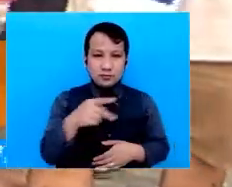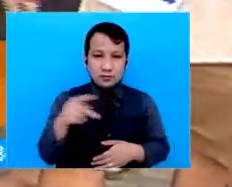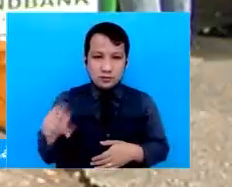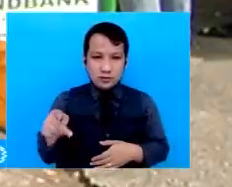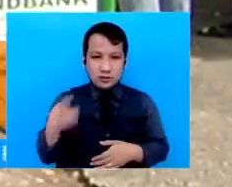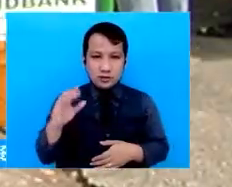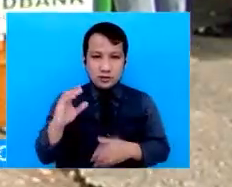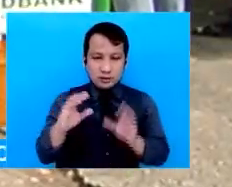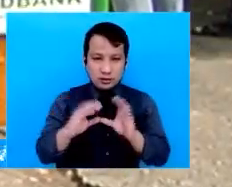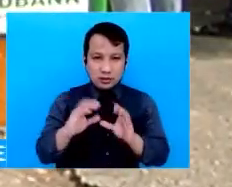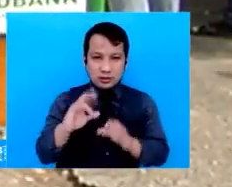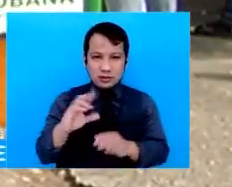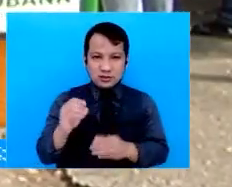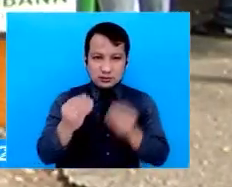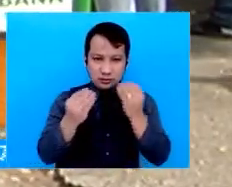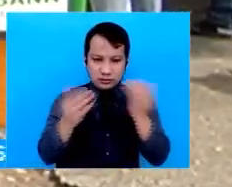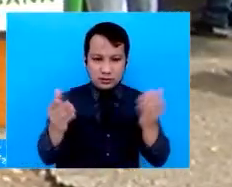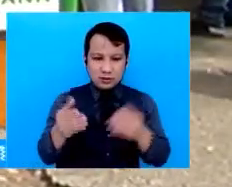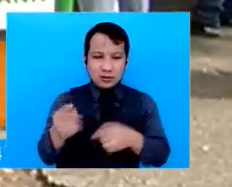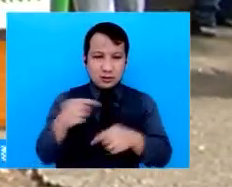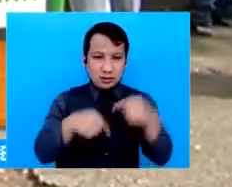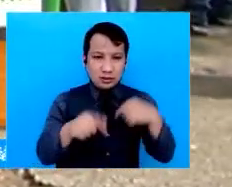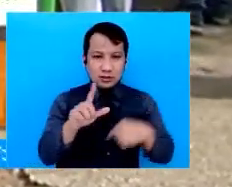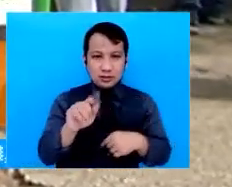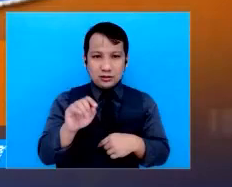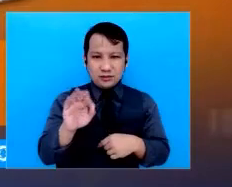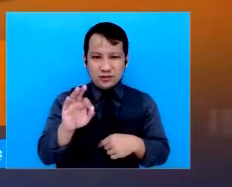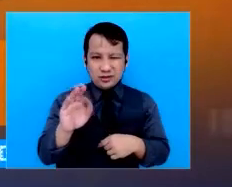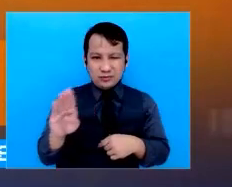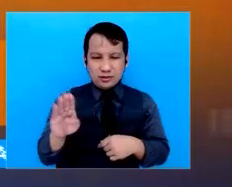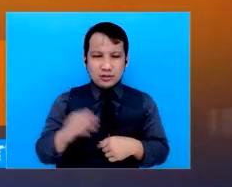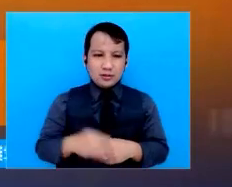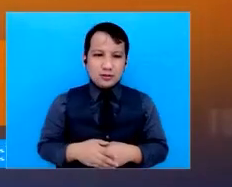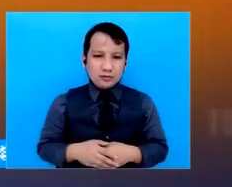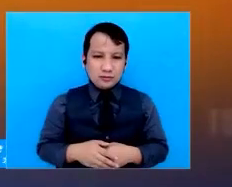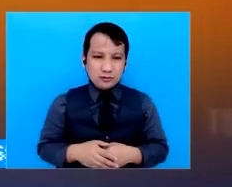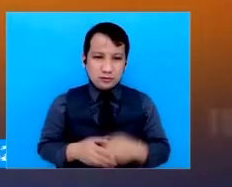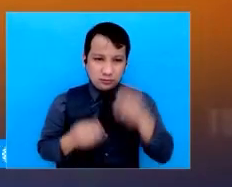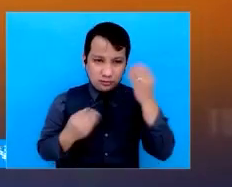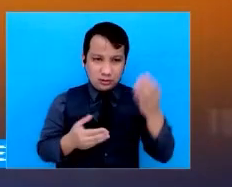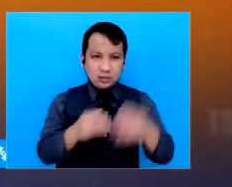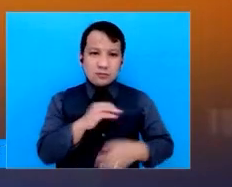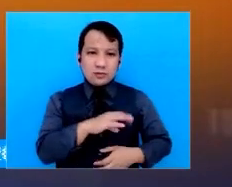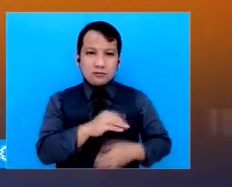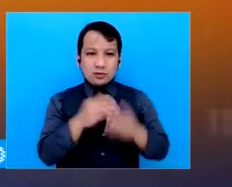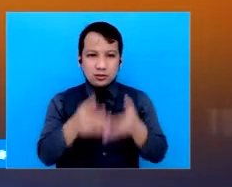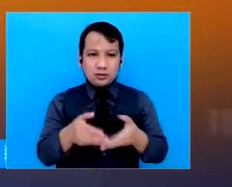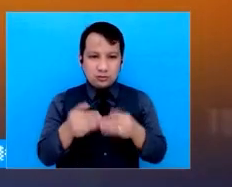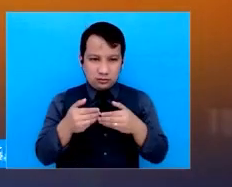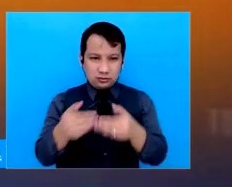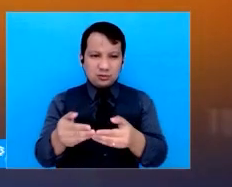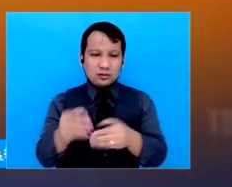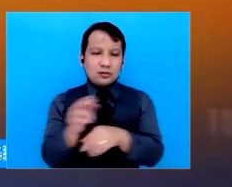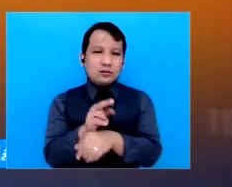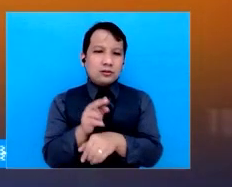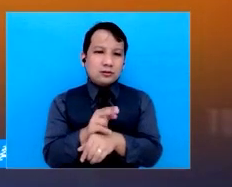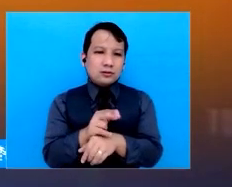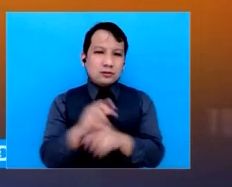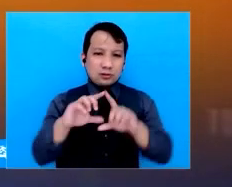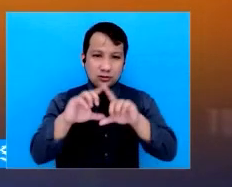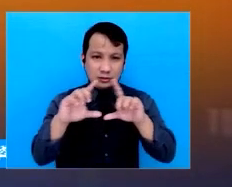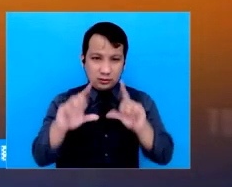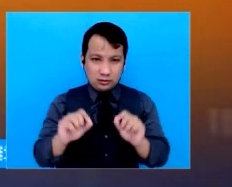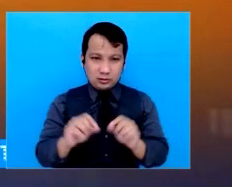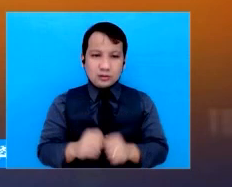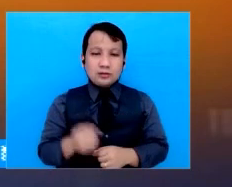tsuper. Pero paalala ng LTFRB, our beneficiaries should exclusively use this card, the